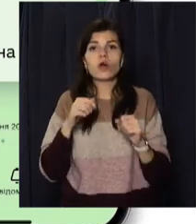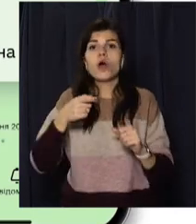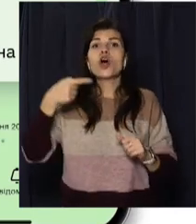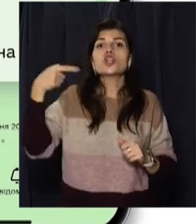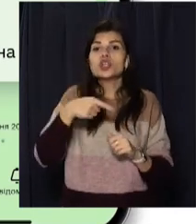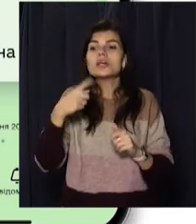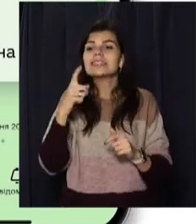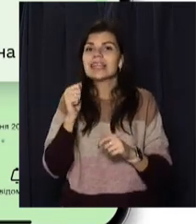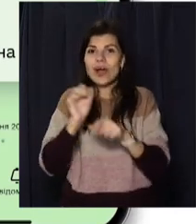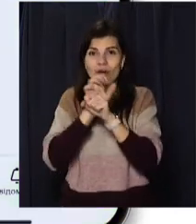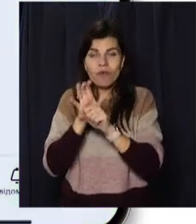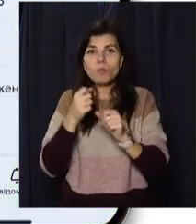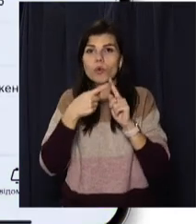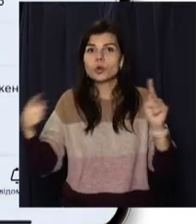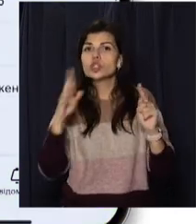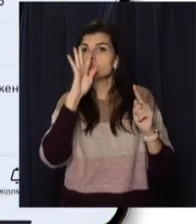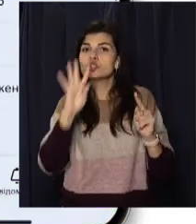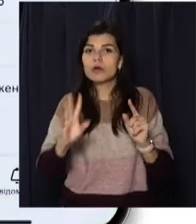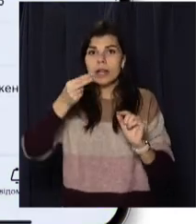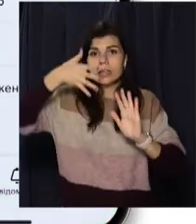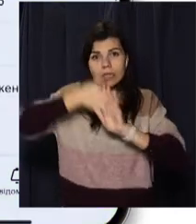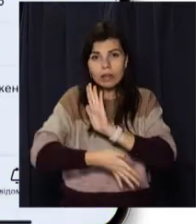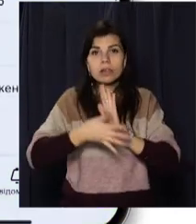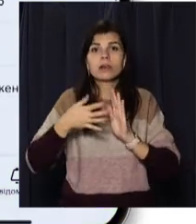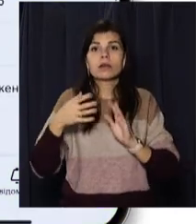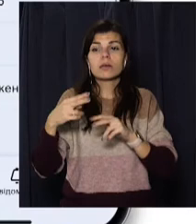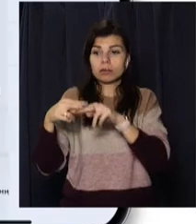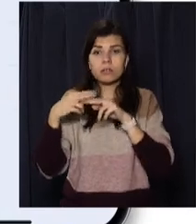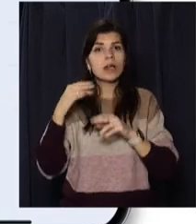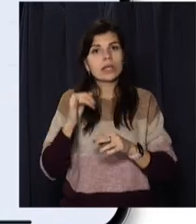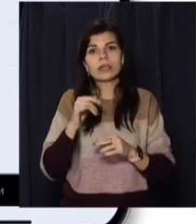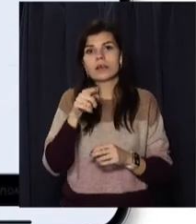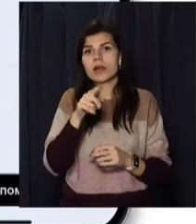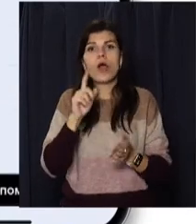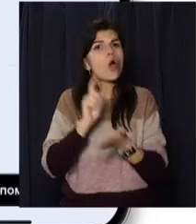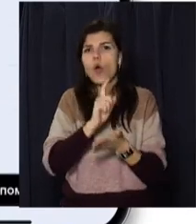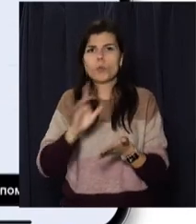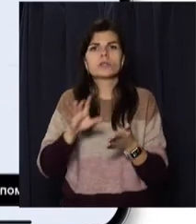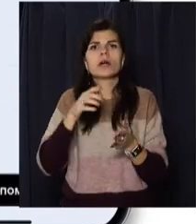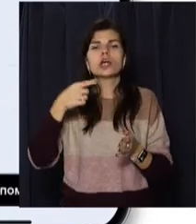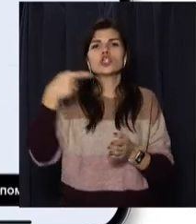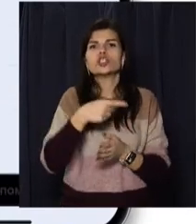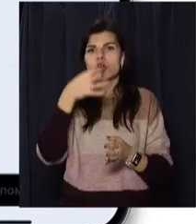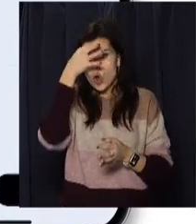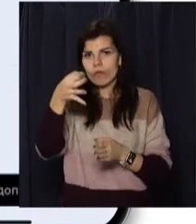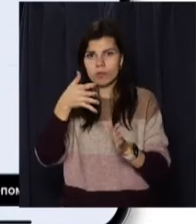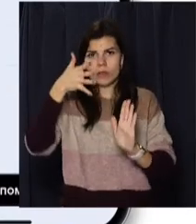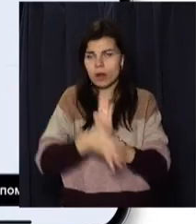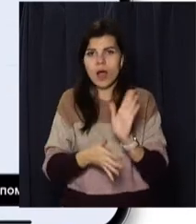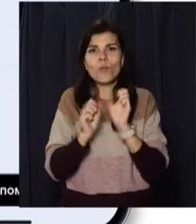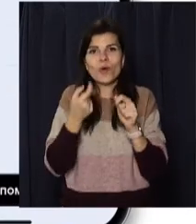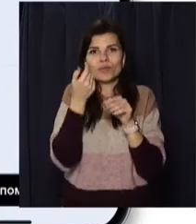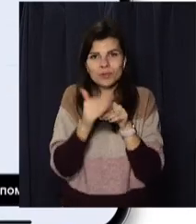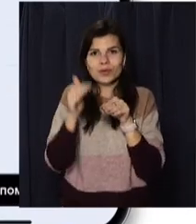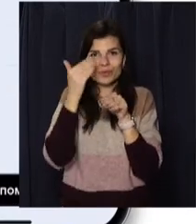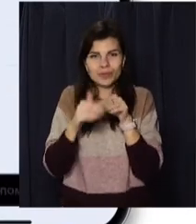1000 можна протягом 4 місяців від дня зарахування коштів і не обов'язково всю суму одночасно. На віртуальні кошти